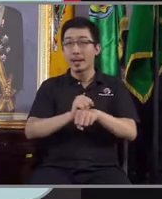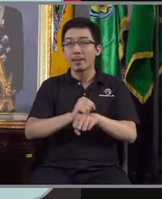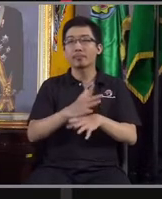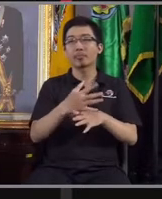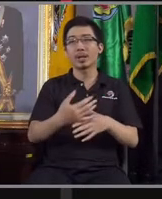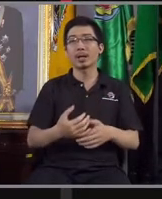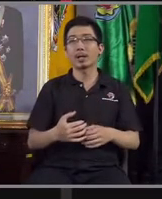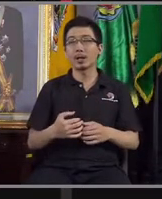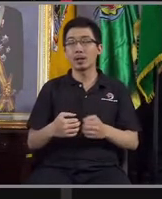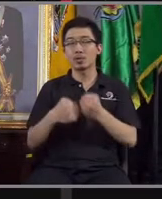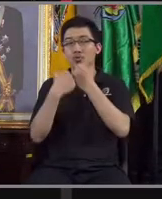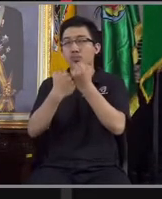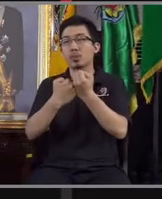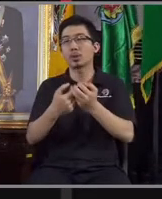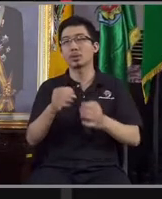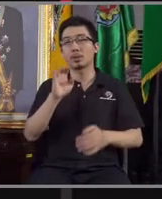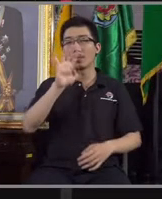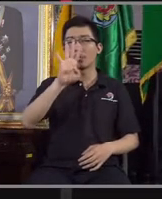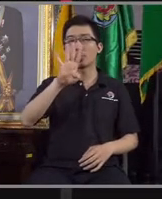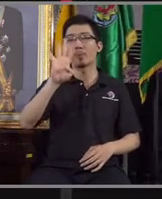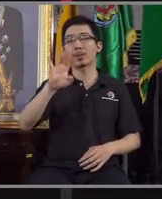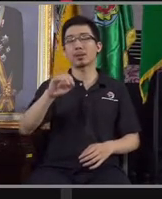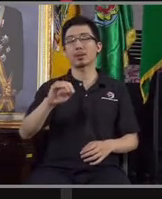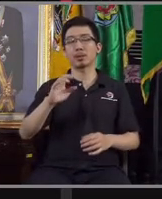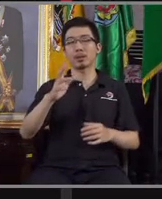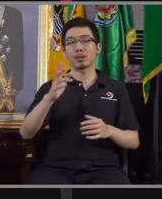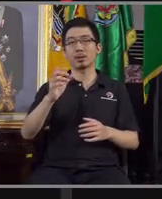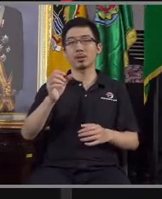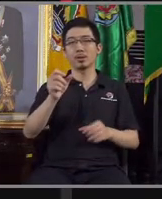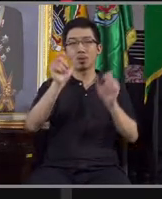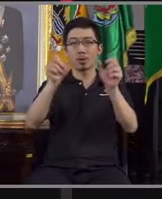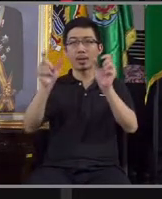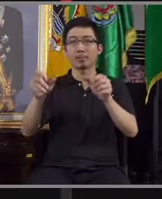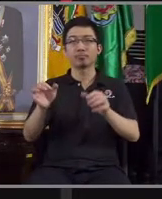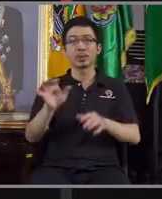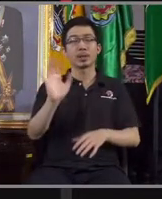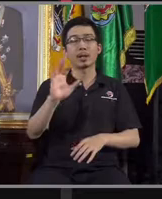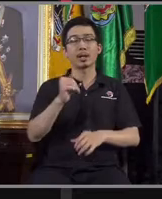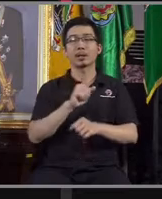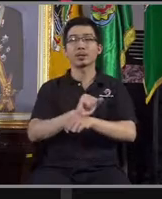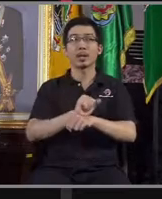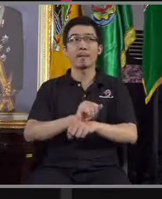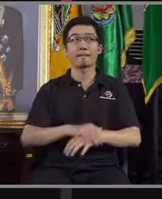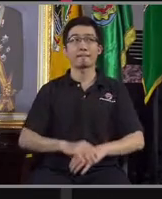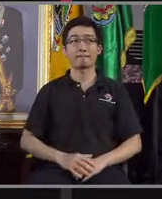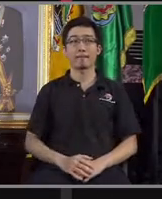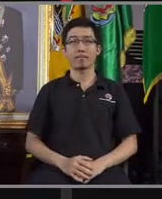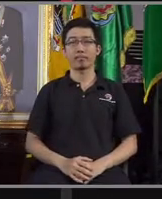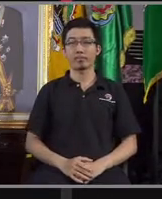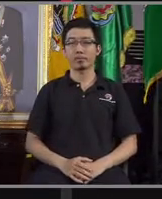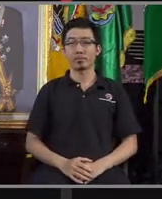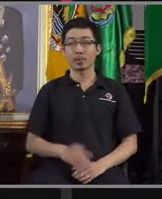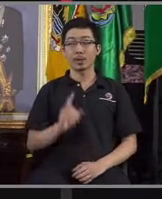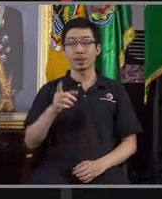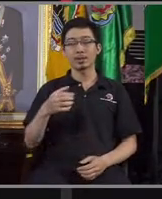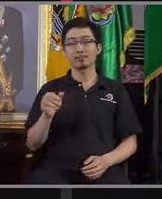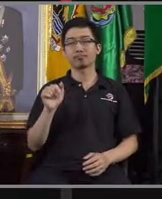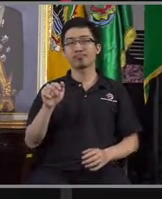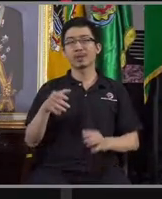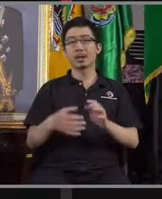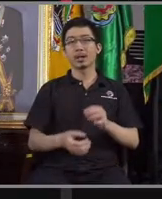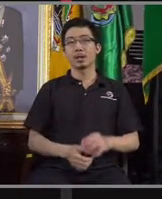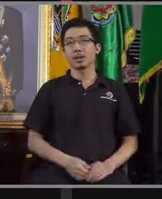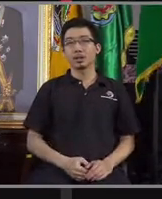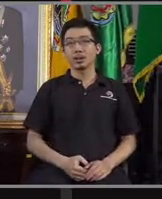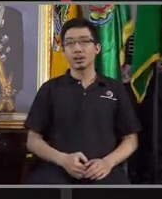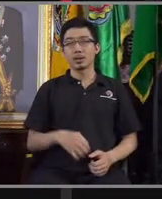slide berikutnya, untuk tenaga kerja, ini paling banyak adalah 31% adalah industri, yang 20%